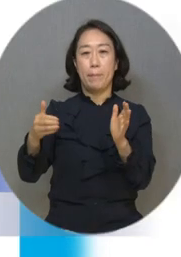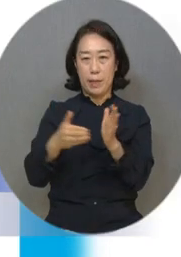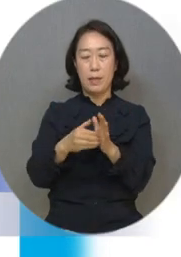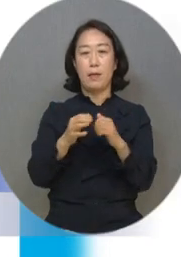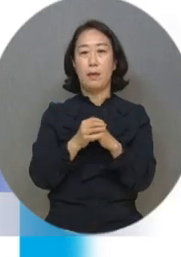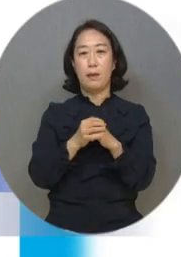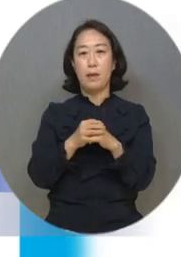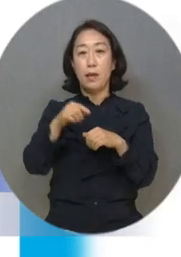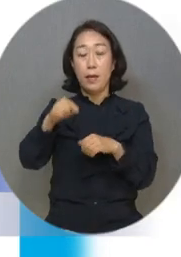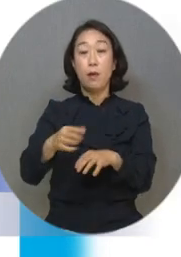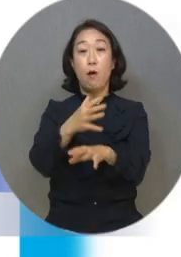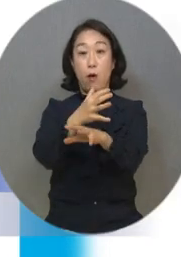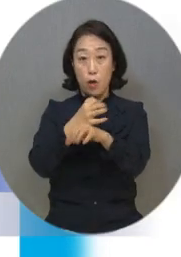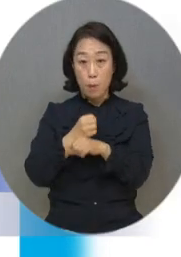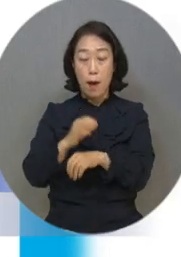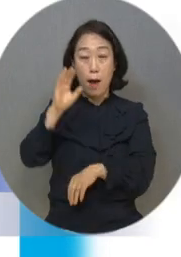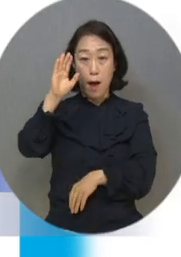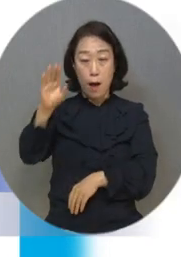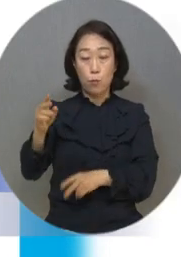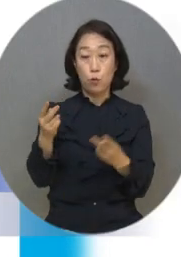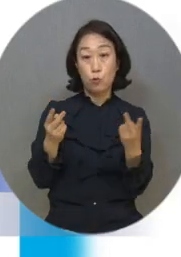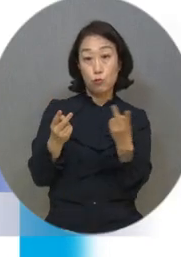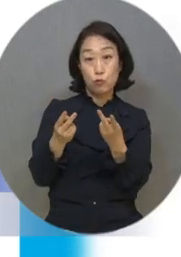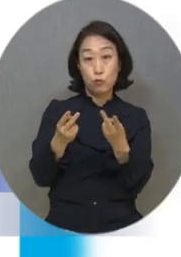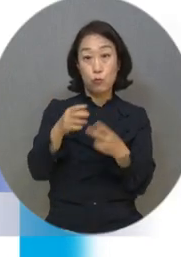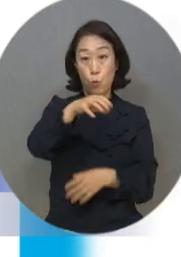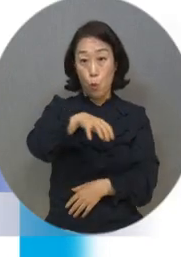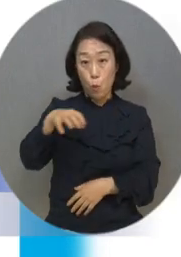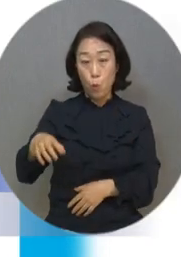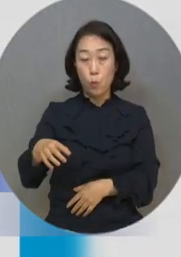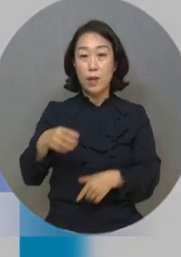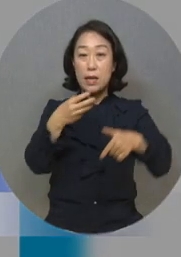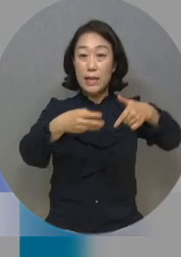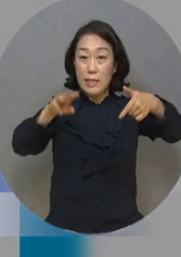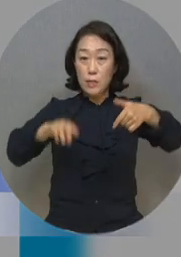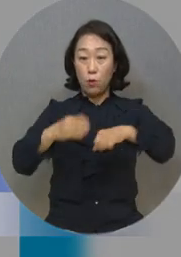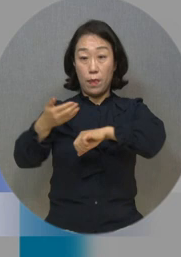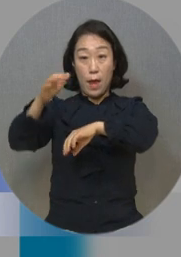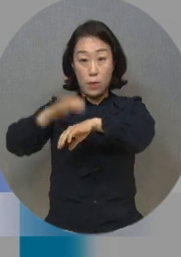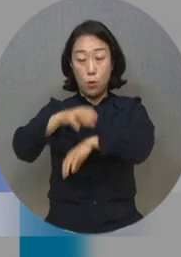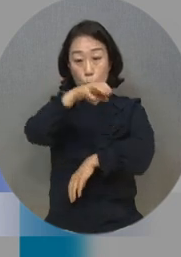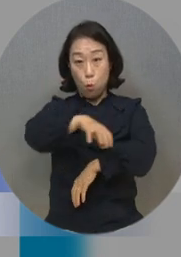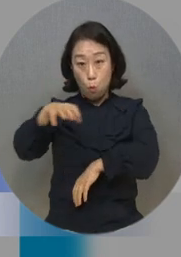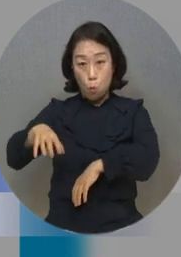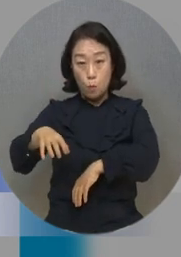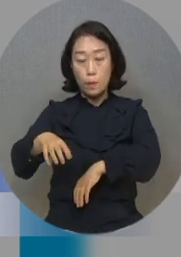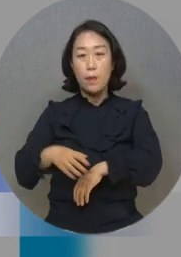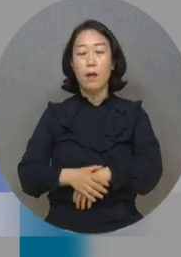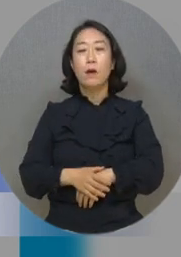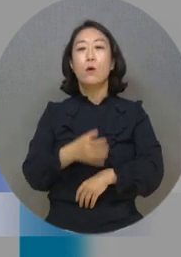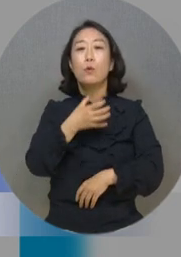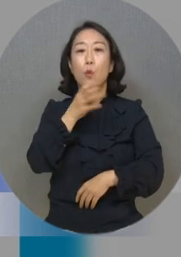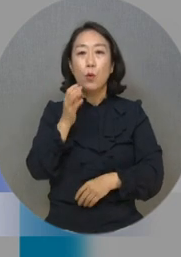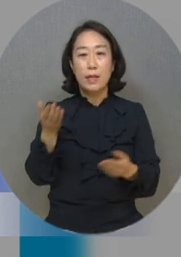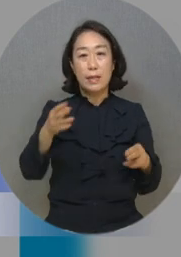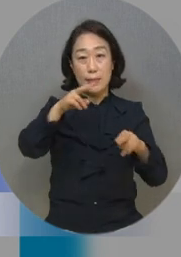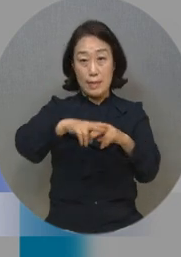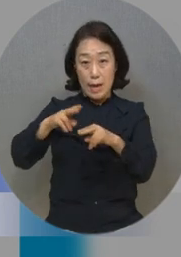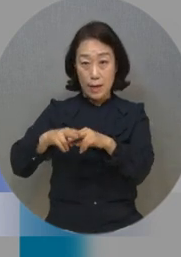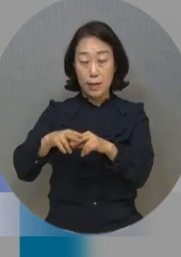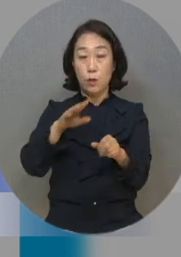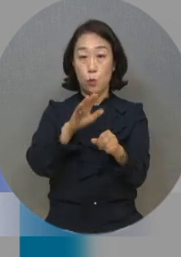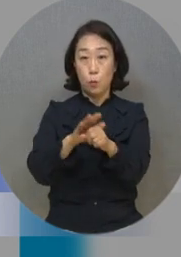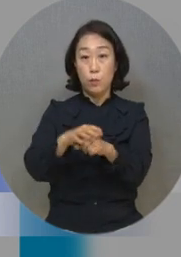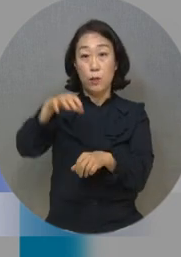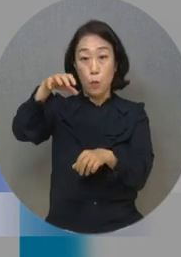이번 협약으로 앞으로 두 기간은 인천과 대전 등 전국 7개 지역 노인 일자리 수행기관에서이